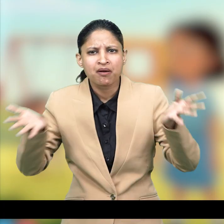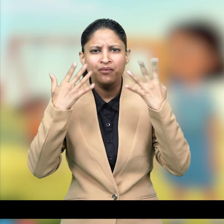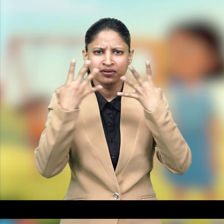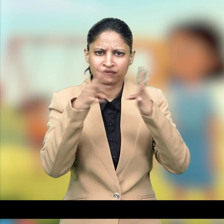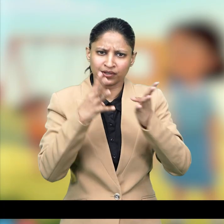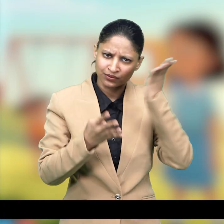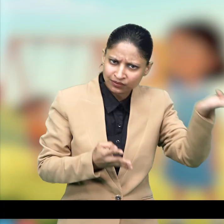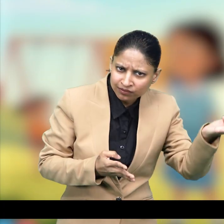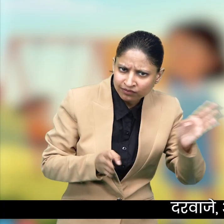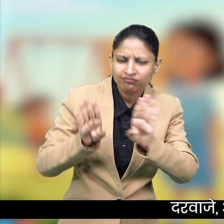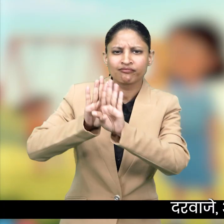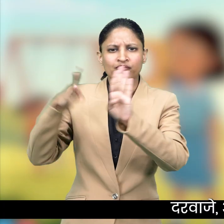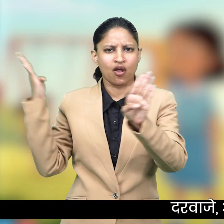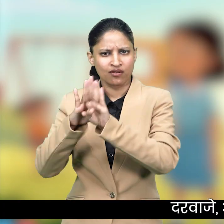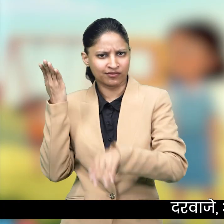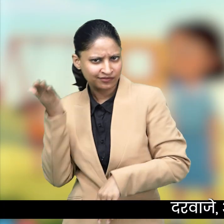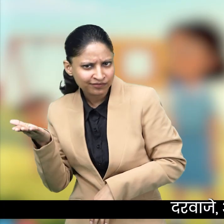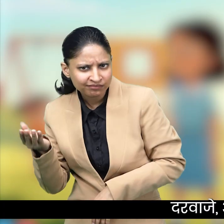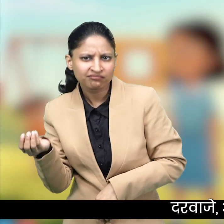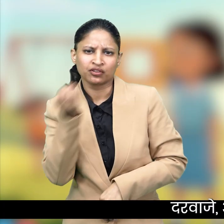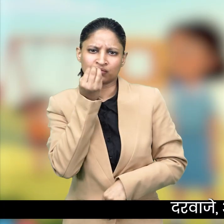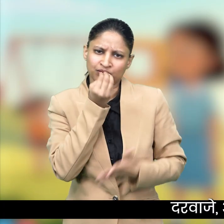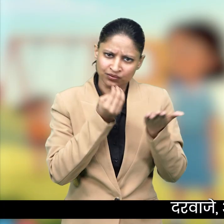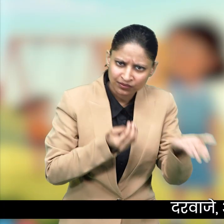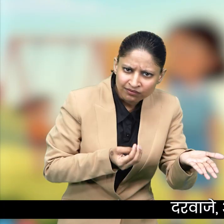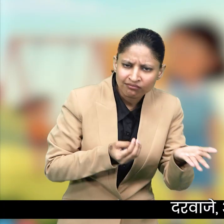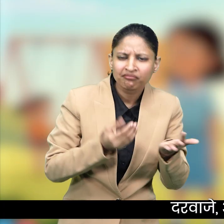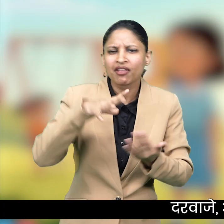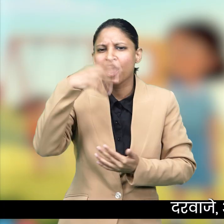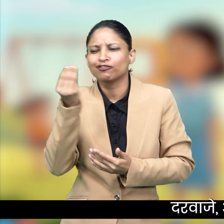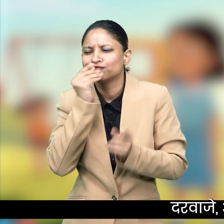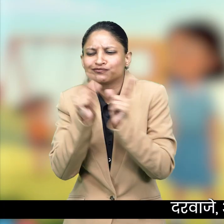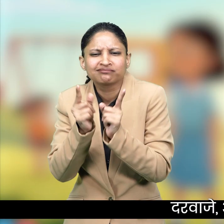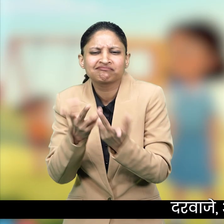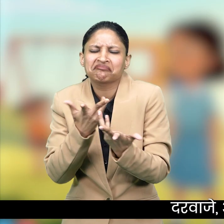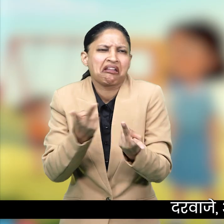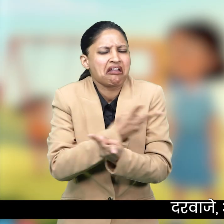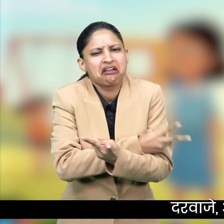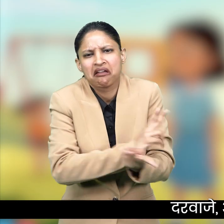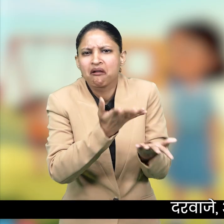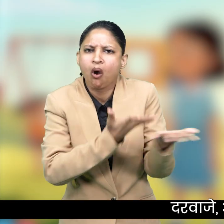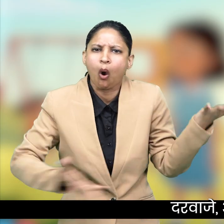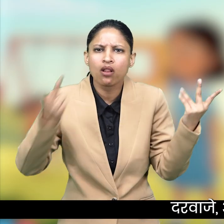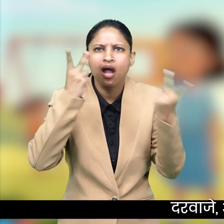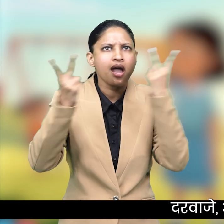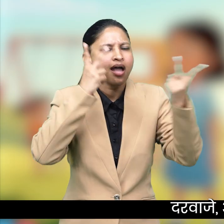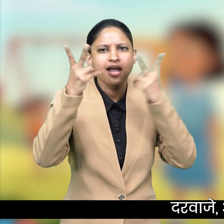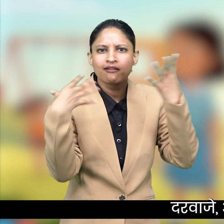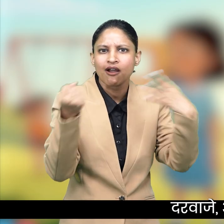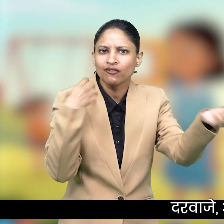खिडक्या, दरवाजे, अन्न आणि अगदी स्नॅकमध्येही.